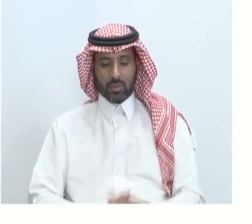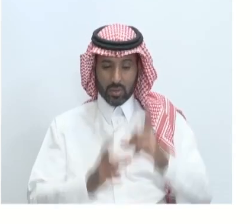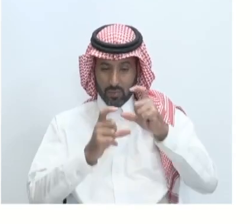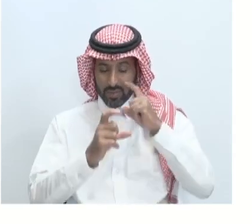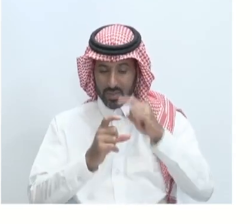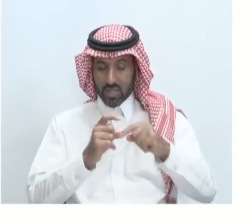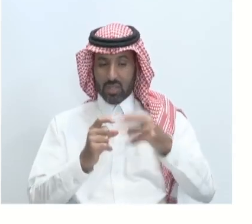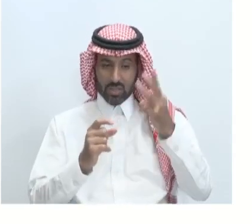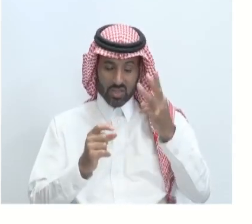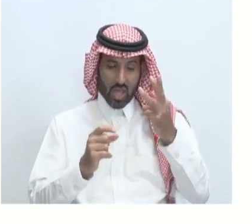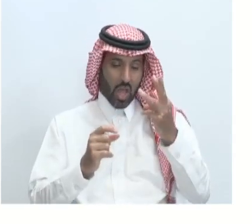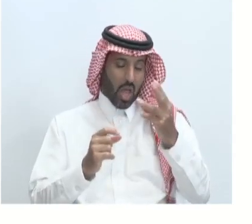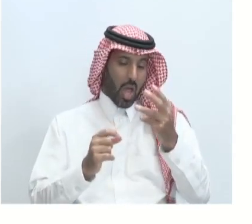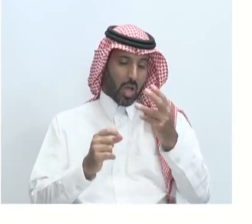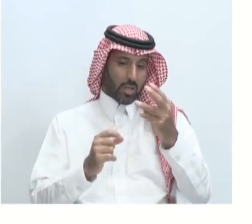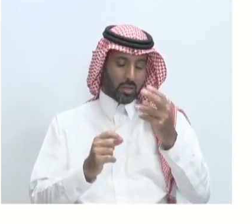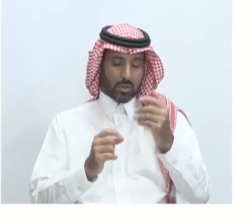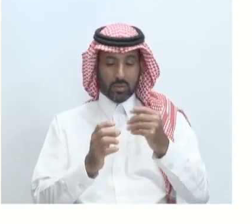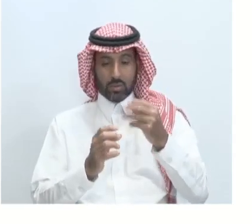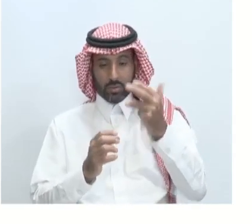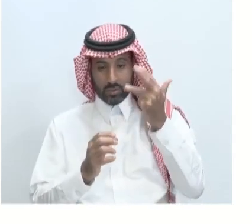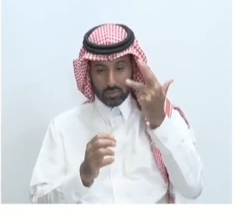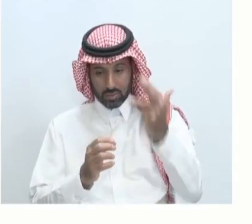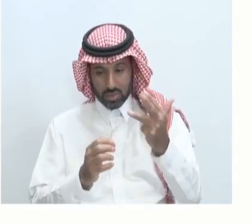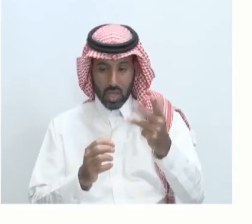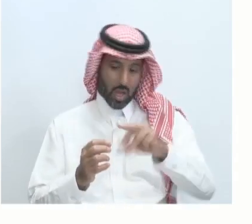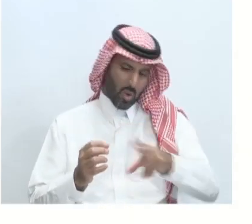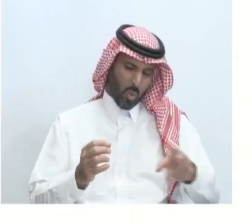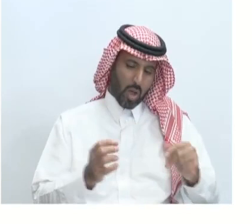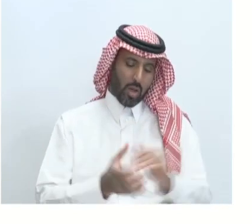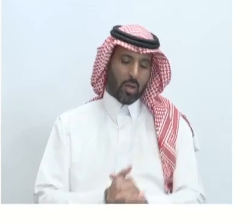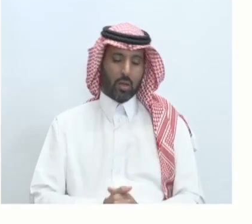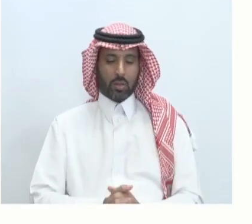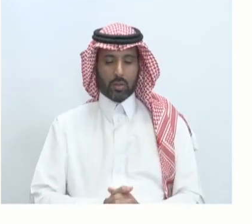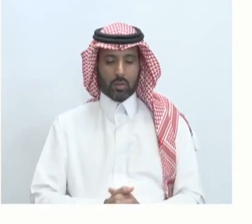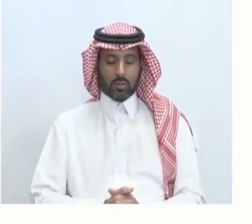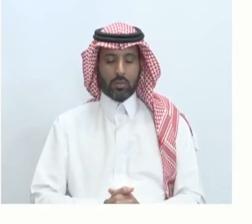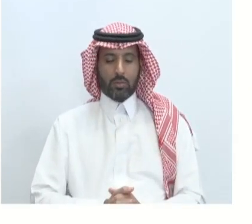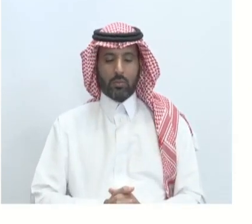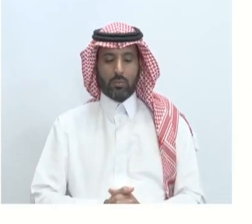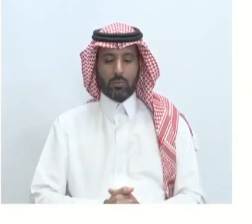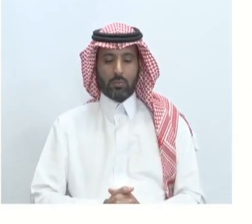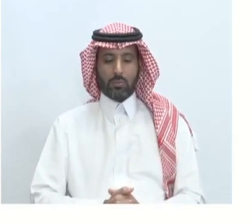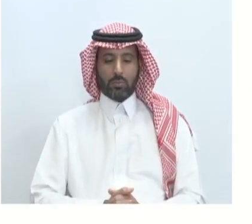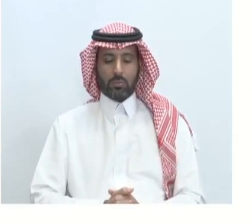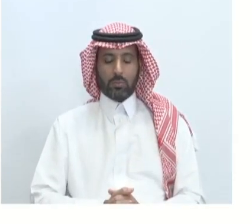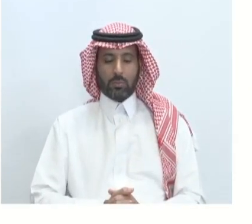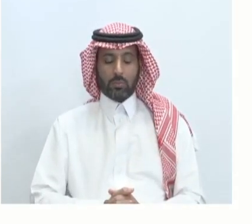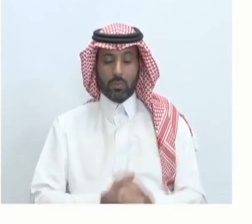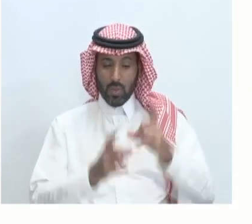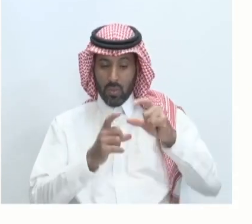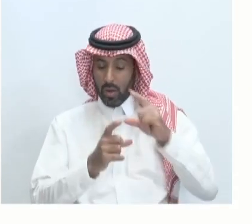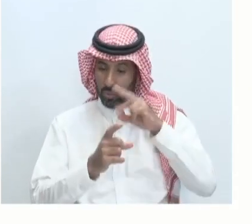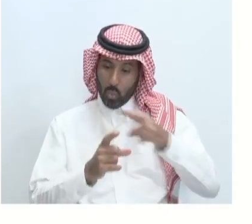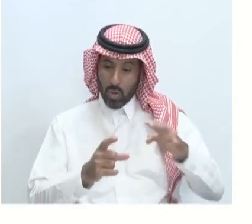93 انواع التلسكوبات نلاحظ هنا تلسكوب كوديه تلسكوب كاسجرين وتلسكوب